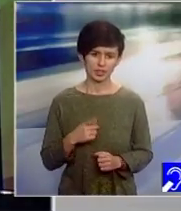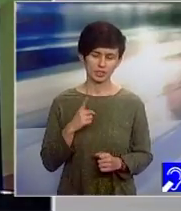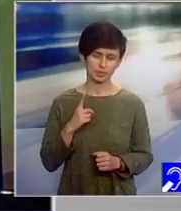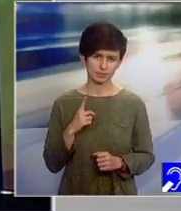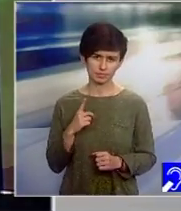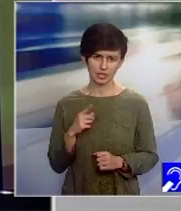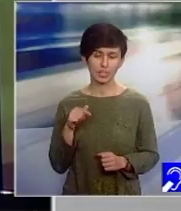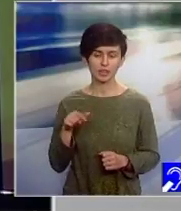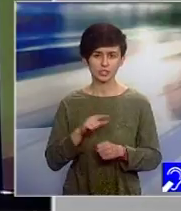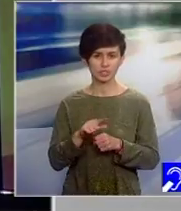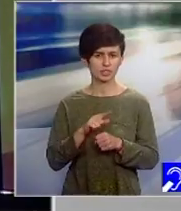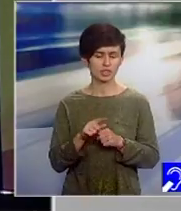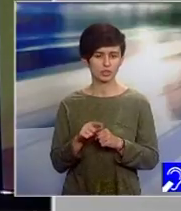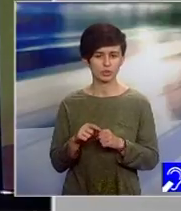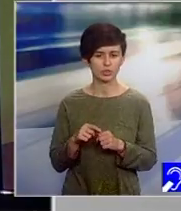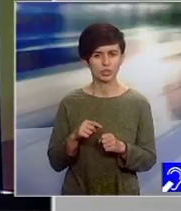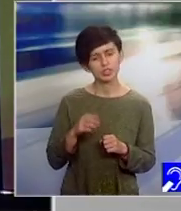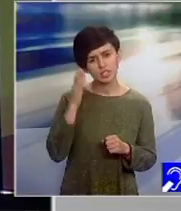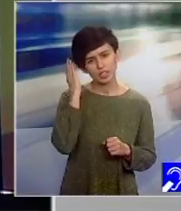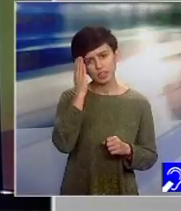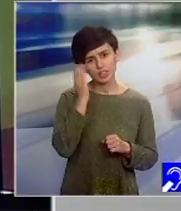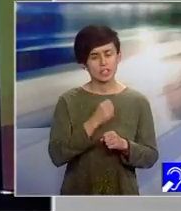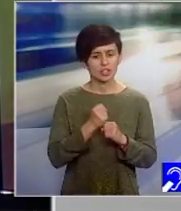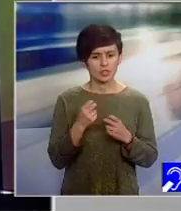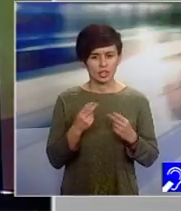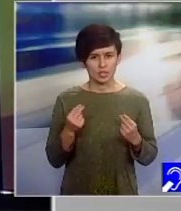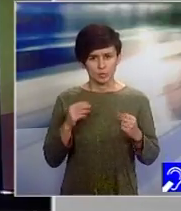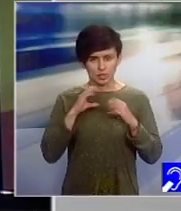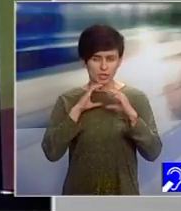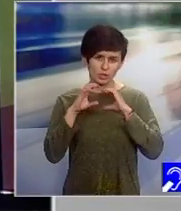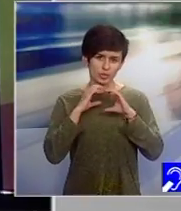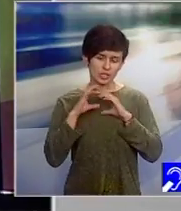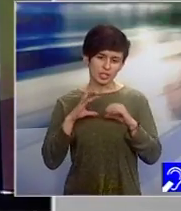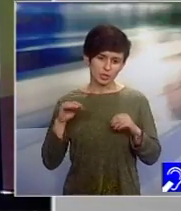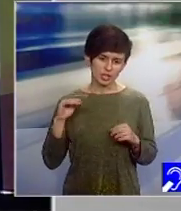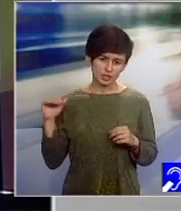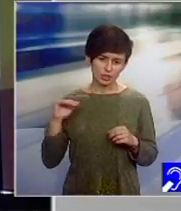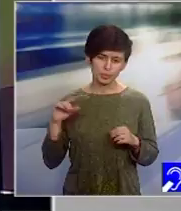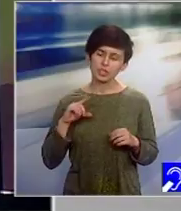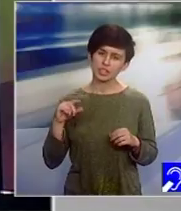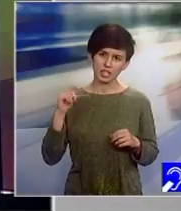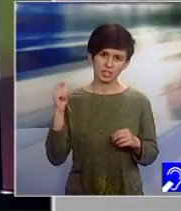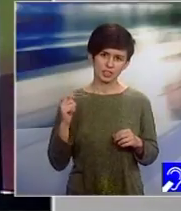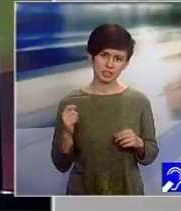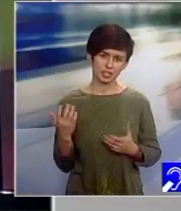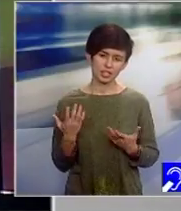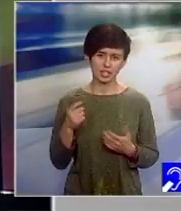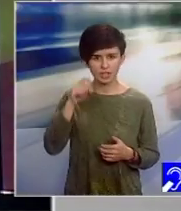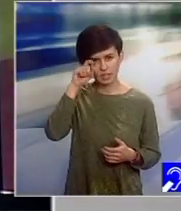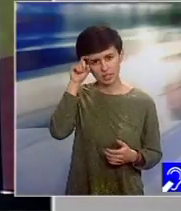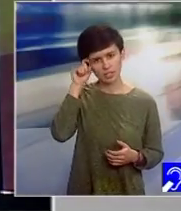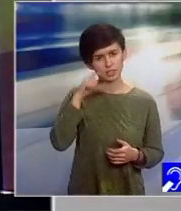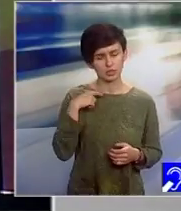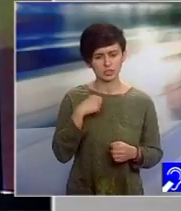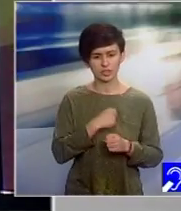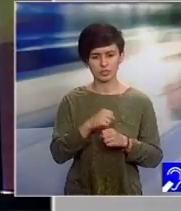lucru acesta o să învețe extrem de mult comunicarea cu alți copii din alte țări. Încă o dată repet, care cred că va fi extrem de benefică,